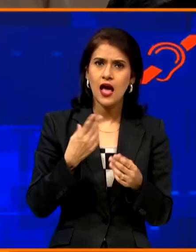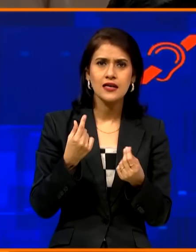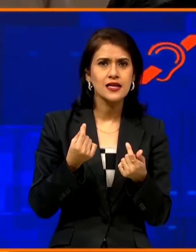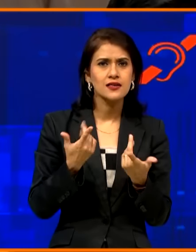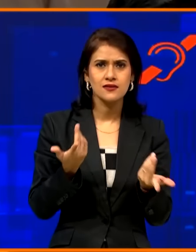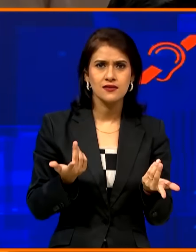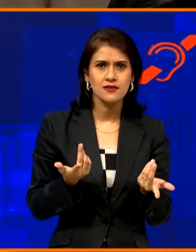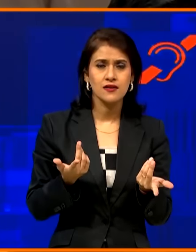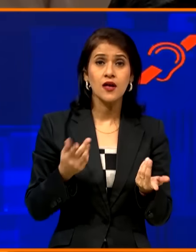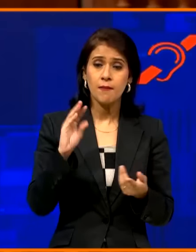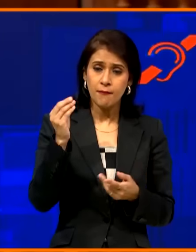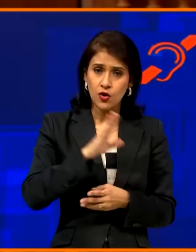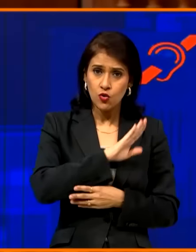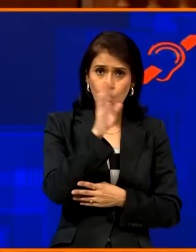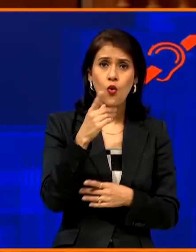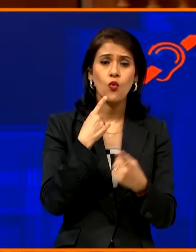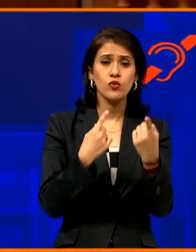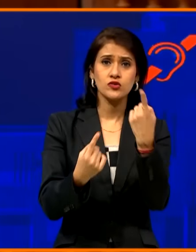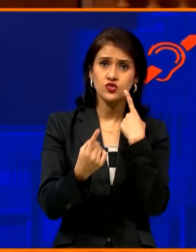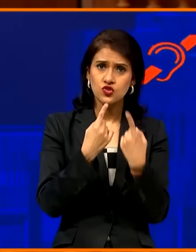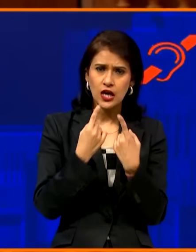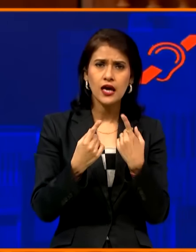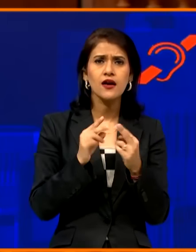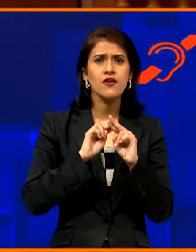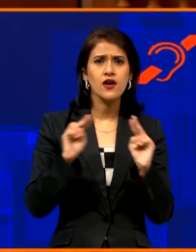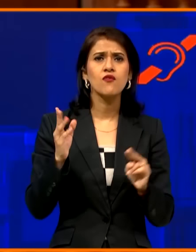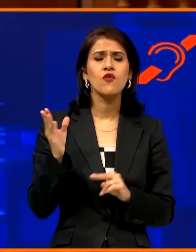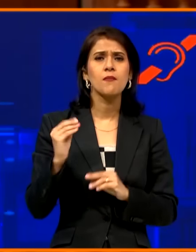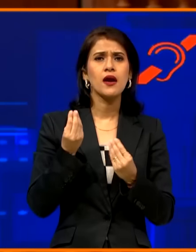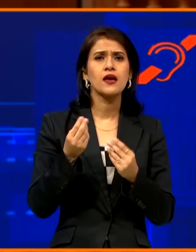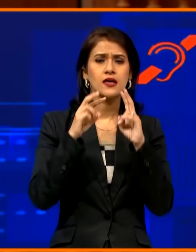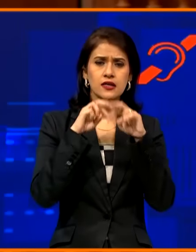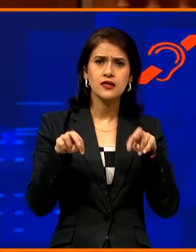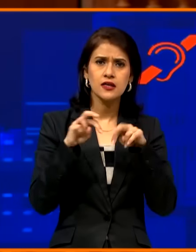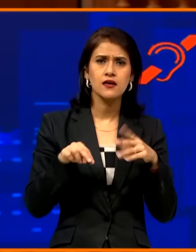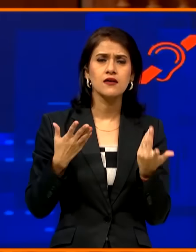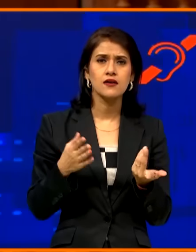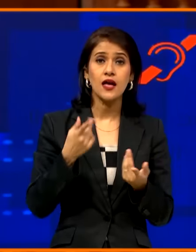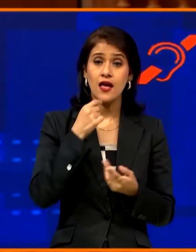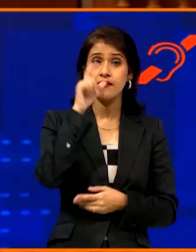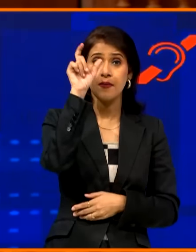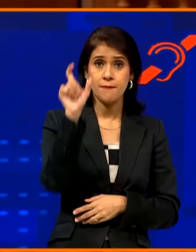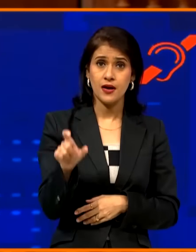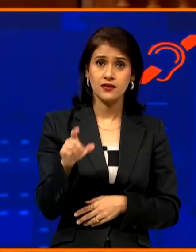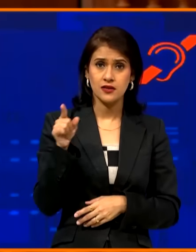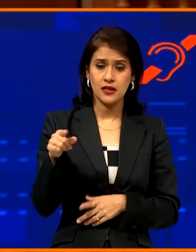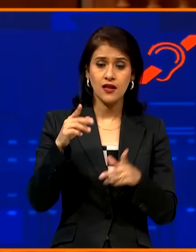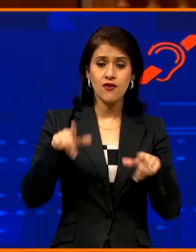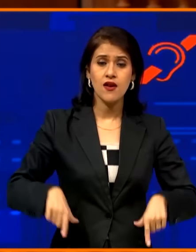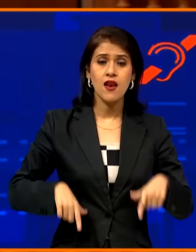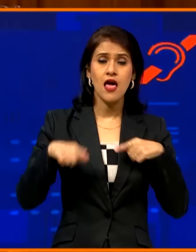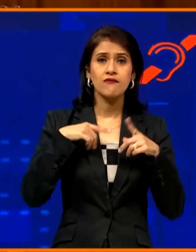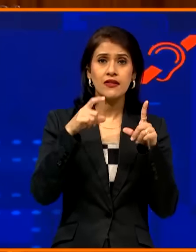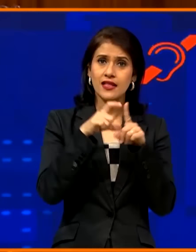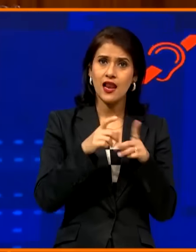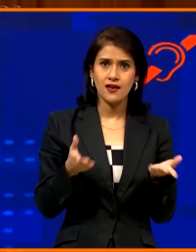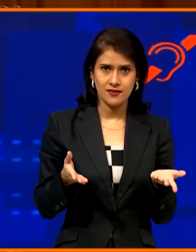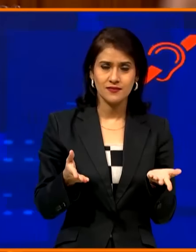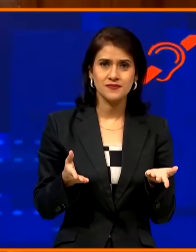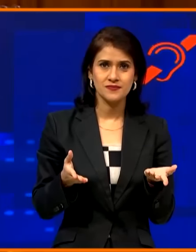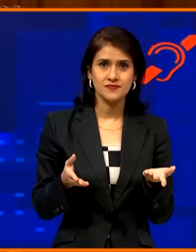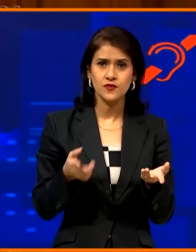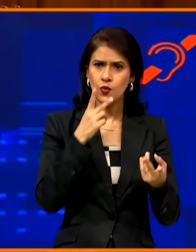इंटेलिजेंस एजेंसीज मौजूद है सारा कुछ मौजूद है अगर कोई आदमी दिल्ली का है अभी आप देख